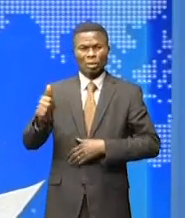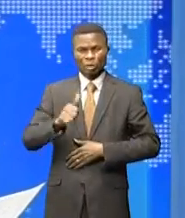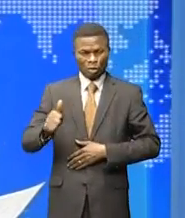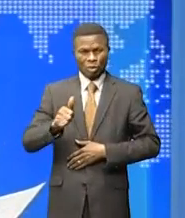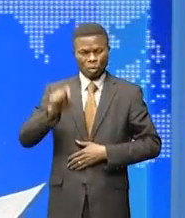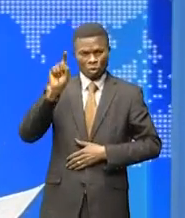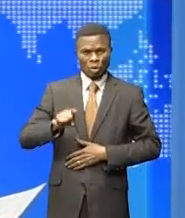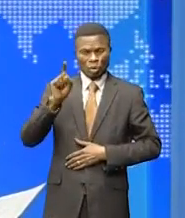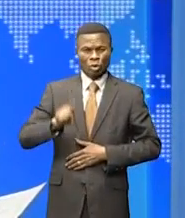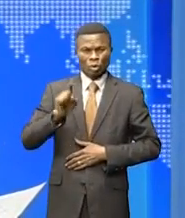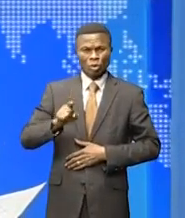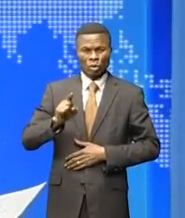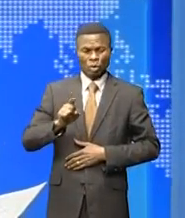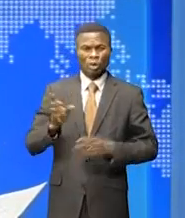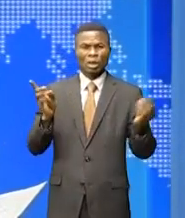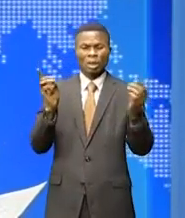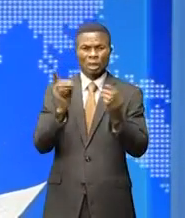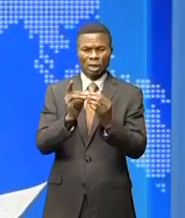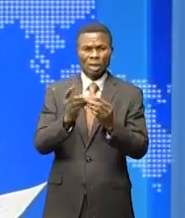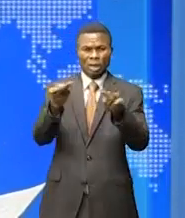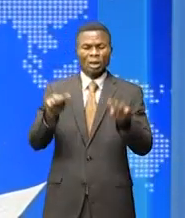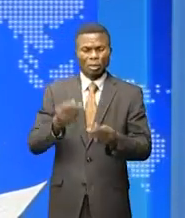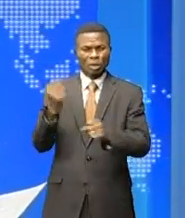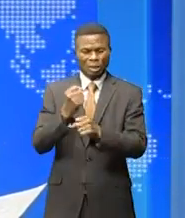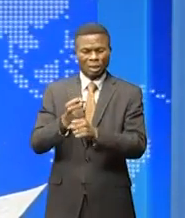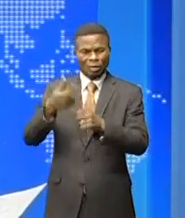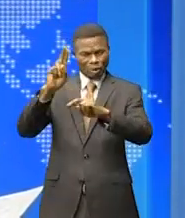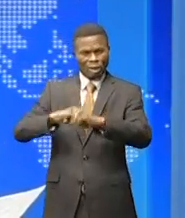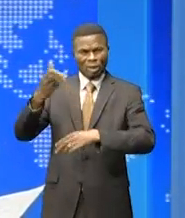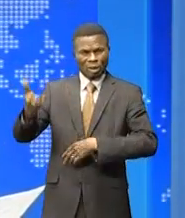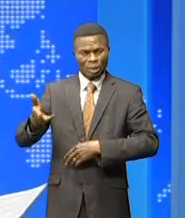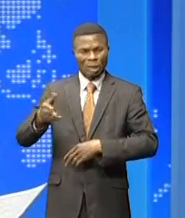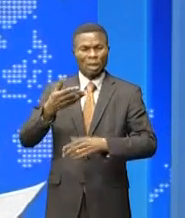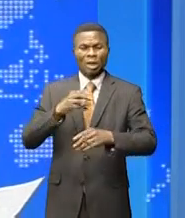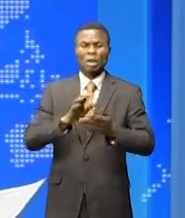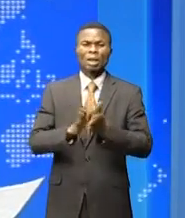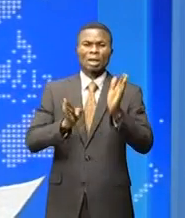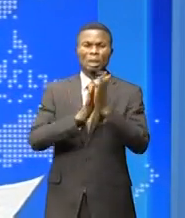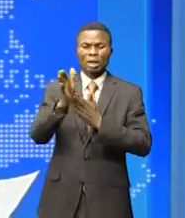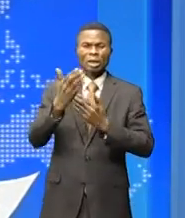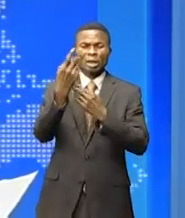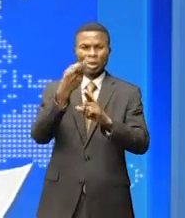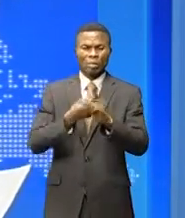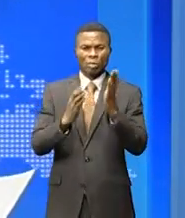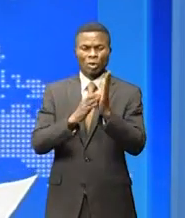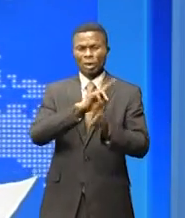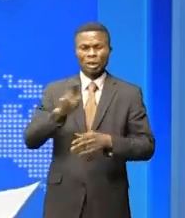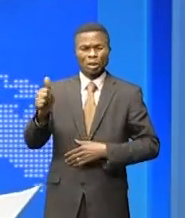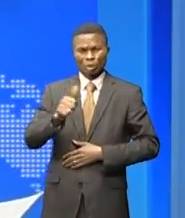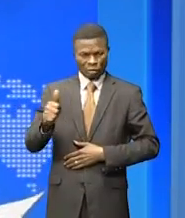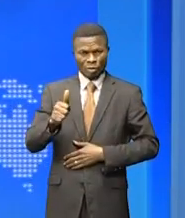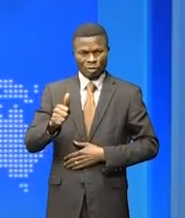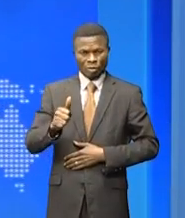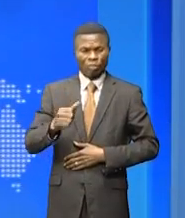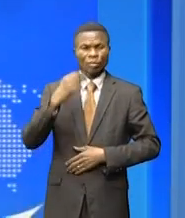sont sommés de rejoindre chacun son poste d'affectation au plus tard le 15 septembre 2021.